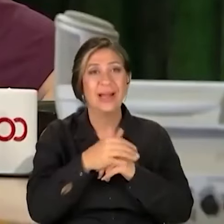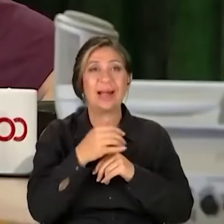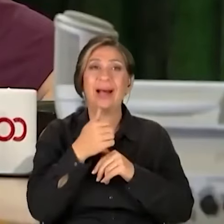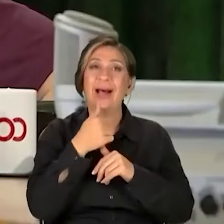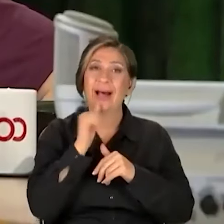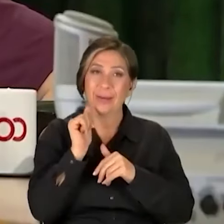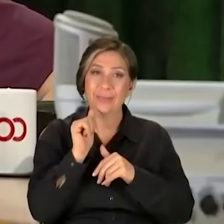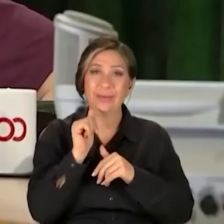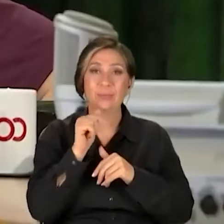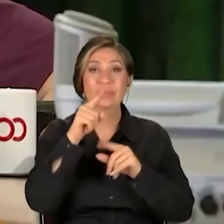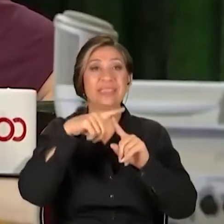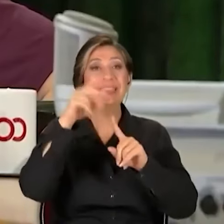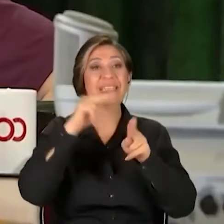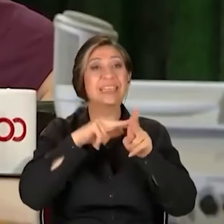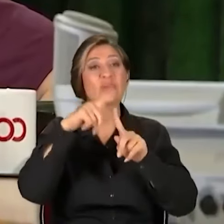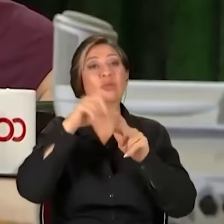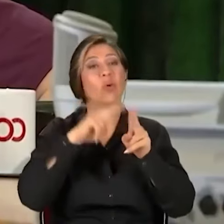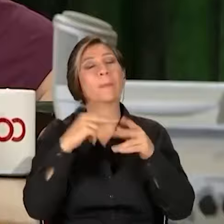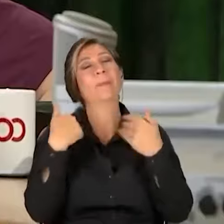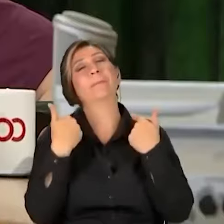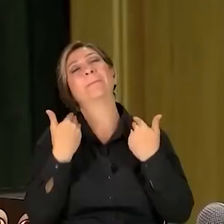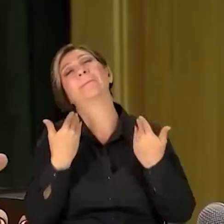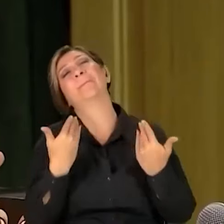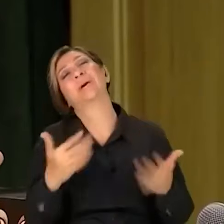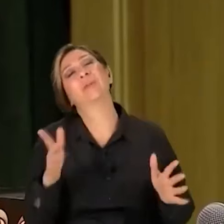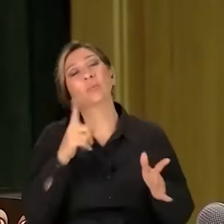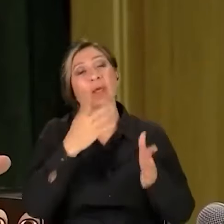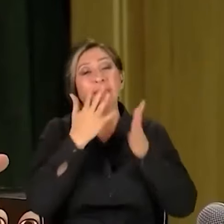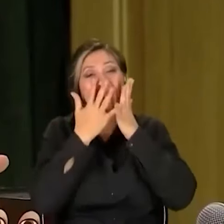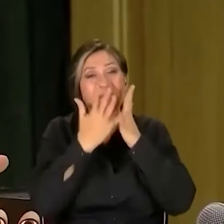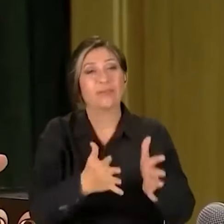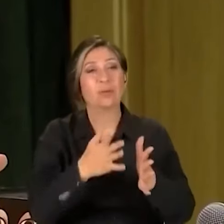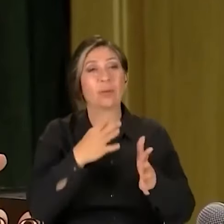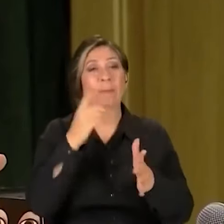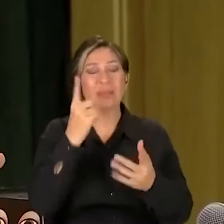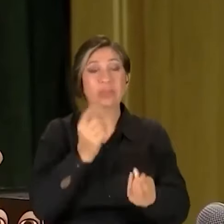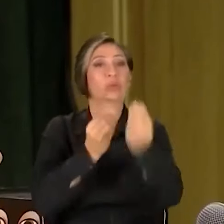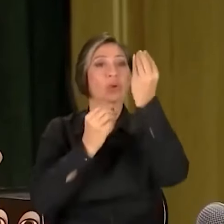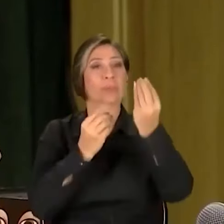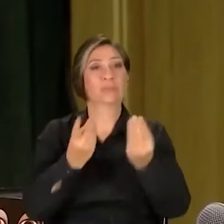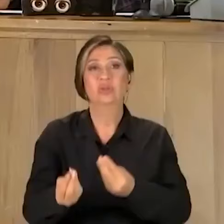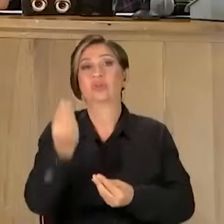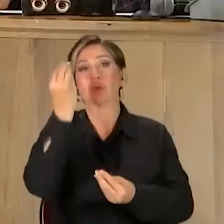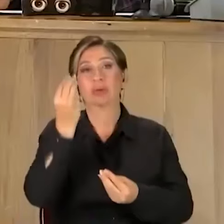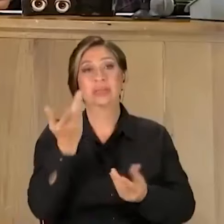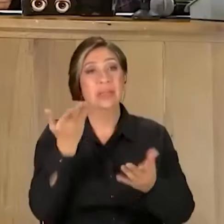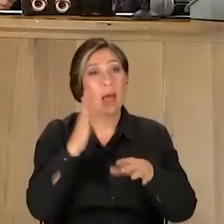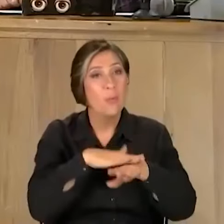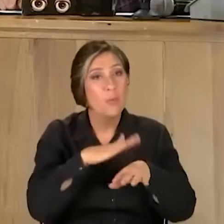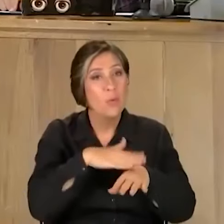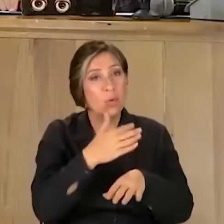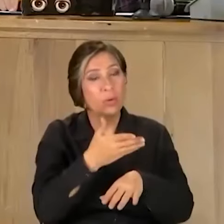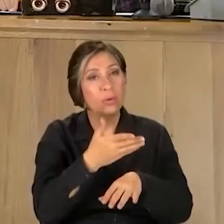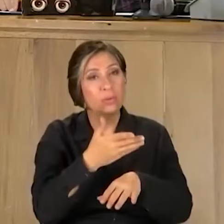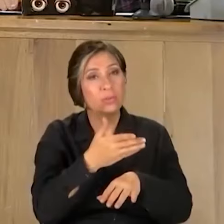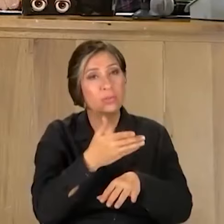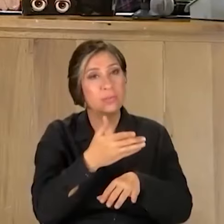Abi... Yani, bu TikTok beni mahvediyor ya. Bu TikTok'tan kurtulamıyorum. Bir yerden karşıma çıkıyor bu TikTok. Ne yapılıyor bu?